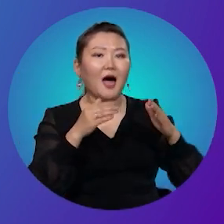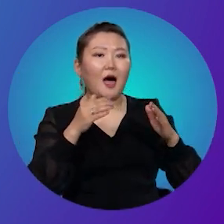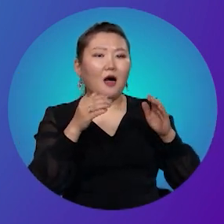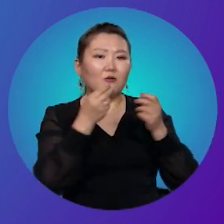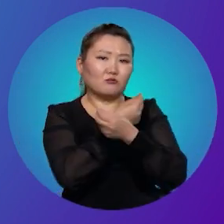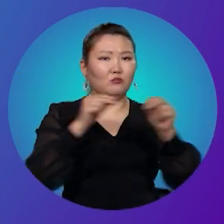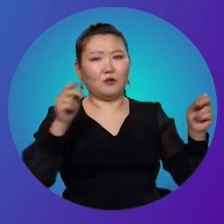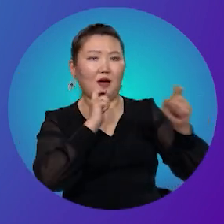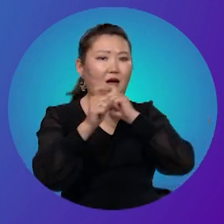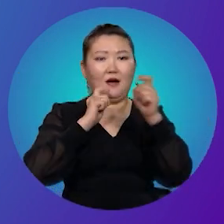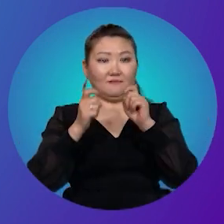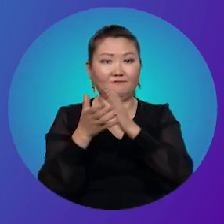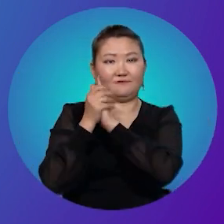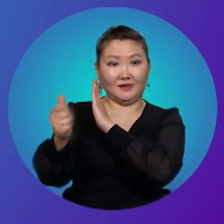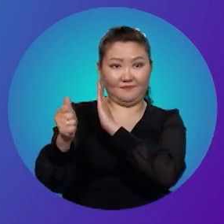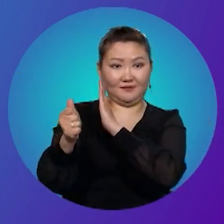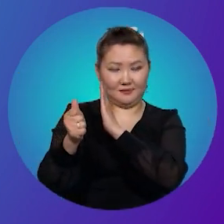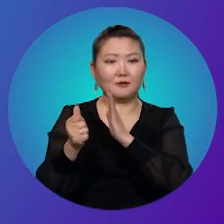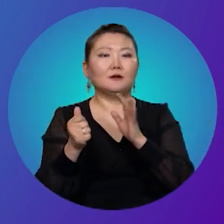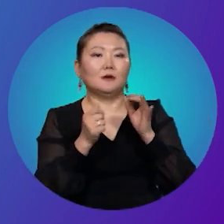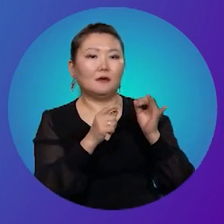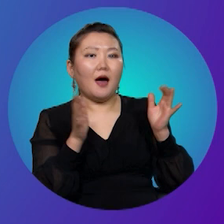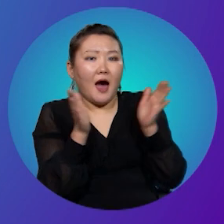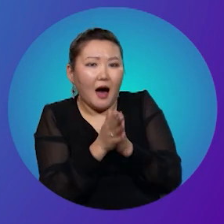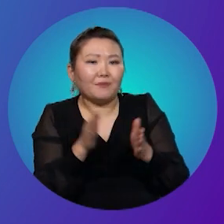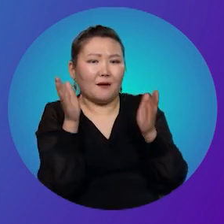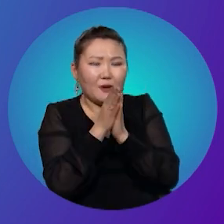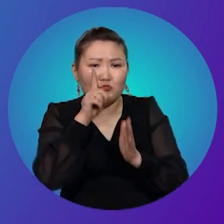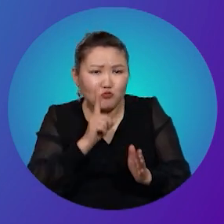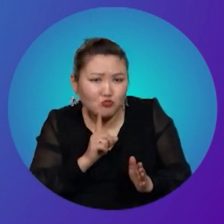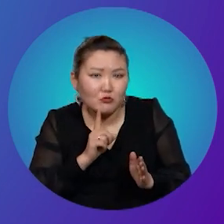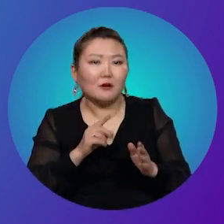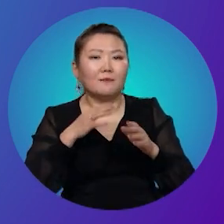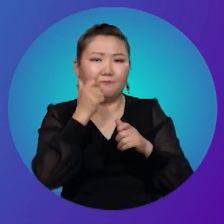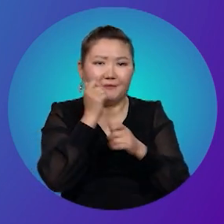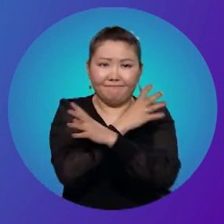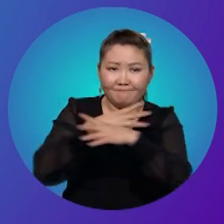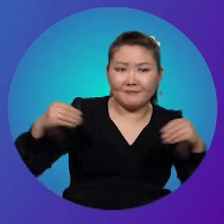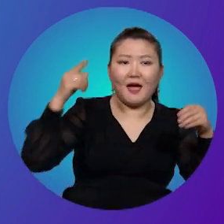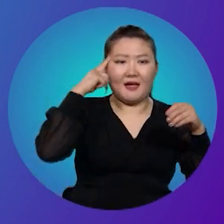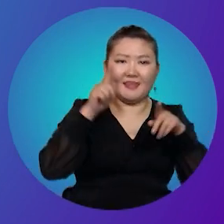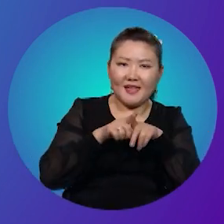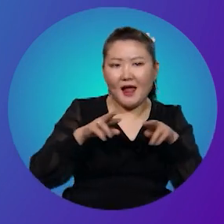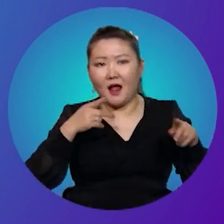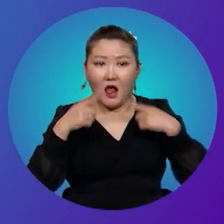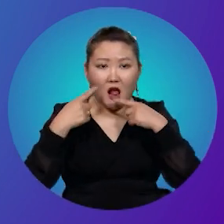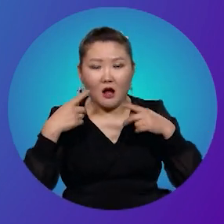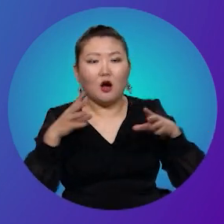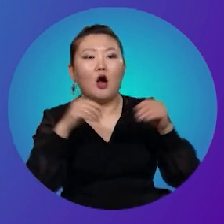чадвартай байх хэрэгтэй юм байна. Хамтдаа байх дуртай. Бие биенийхээ өөр ялгаатай байдлыг хүлээн зөвшөөрч хүндэтгдэг байх